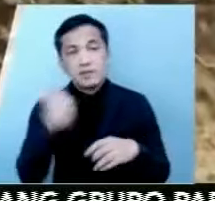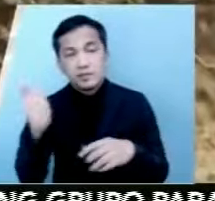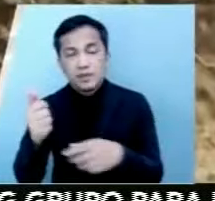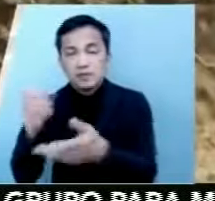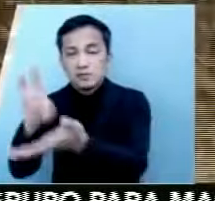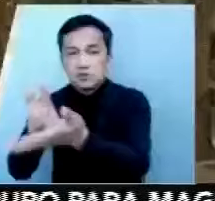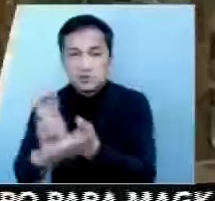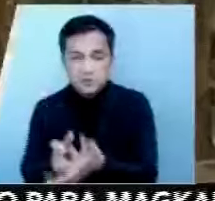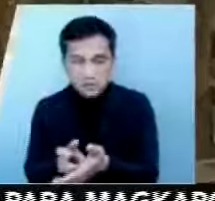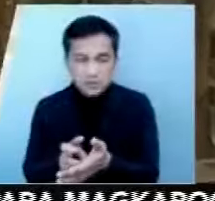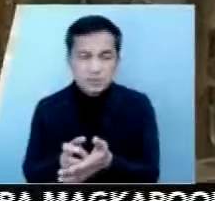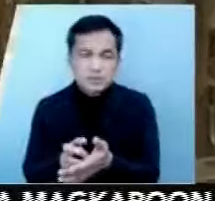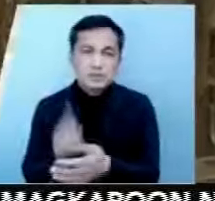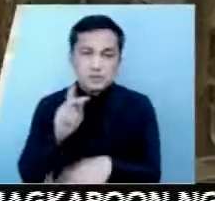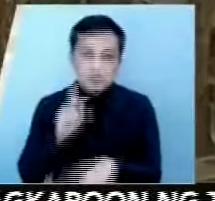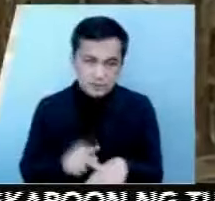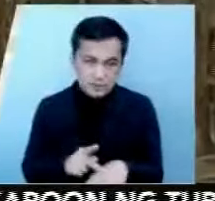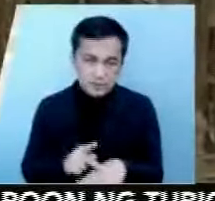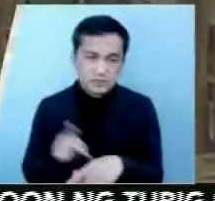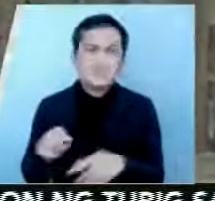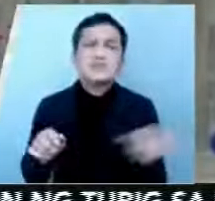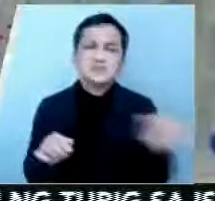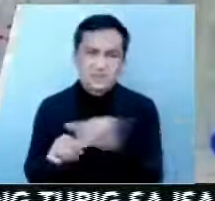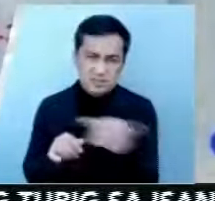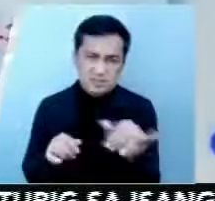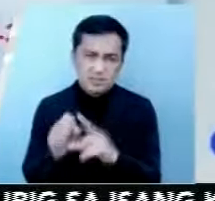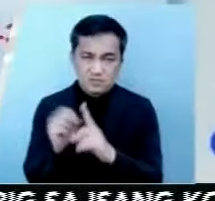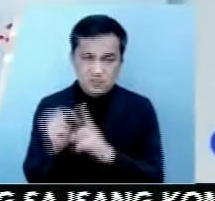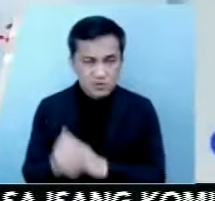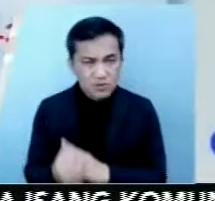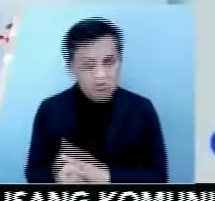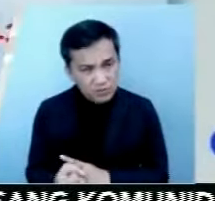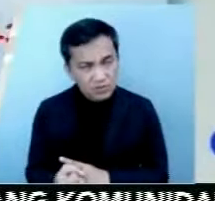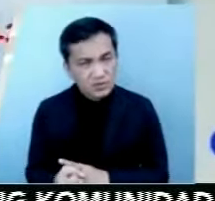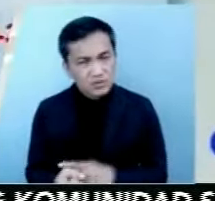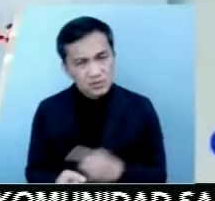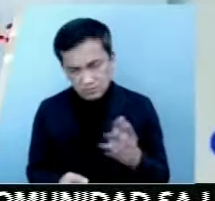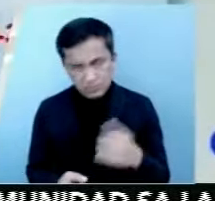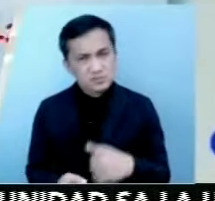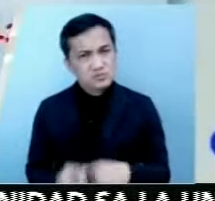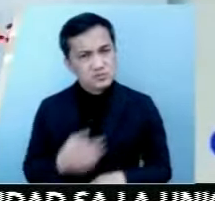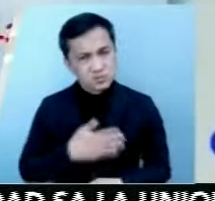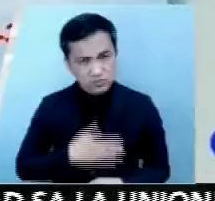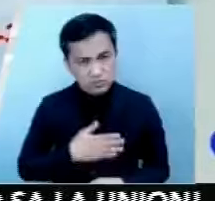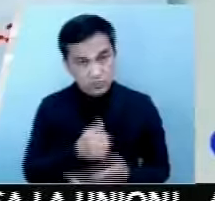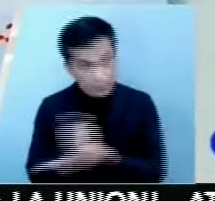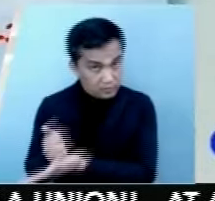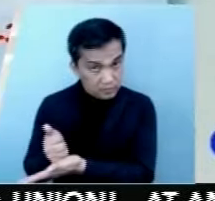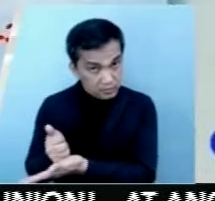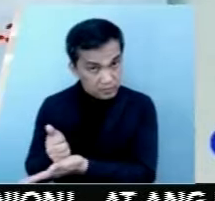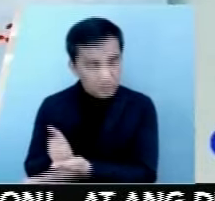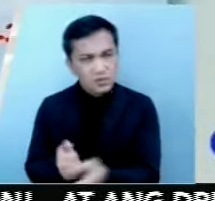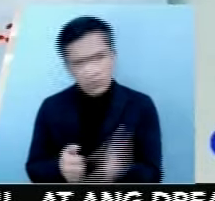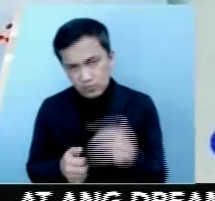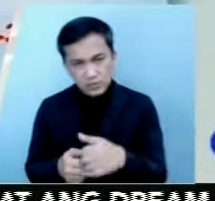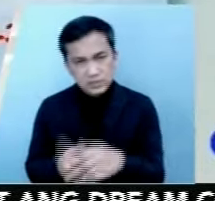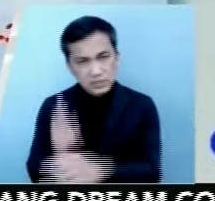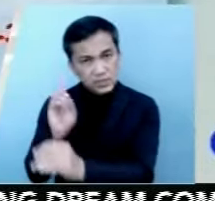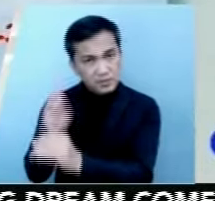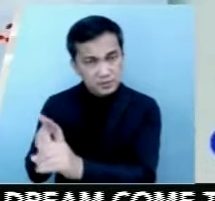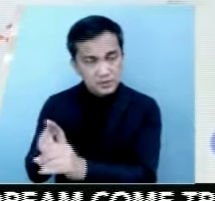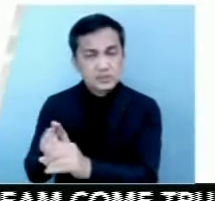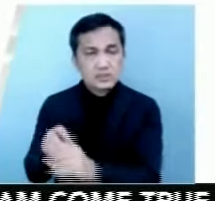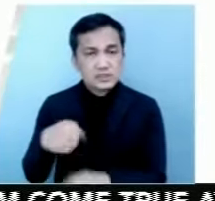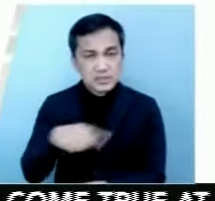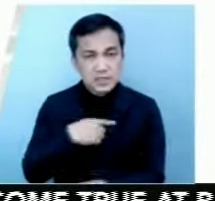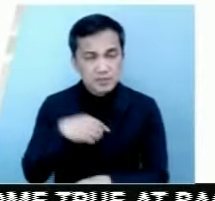bansa ang nasa kahalintulad na sitwasyon. Baka po nais ninyong tumulong. Maaari kayo magdeposito sa aming mga bank